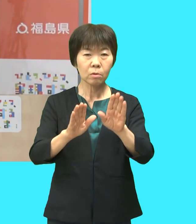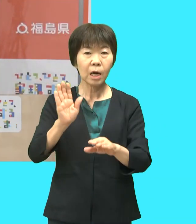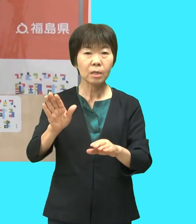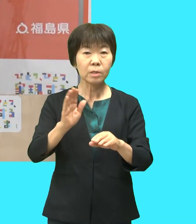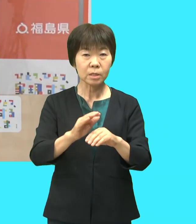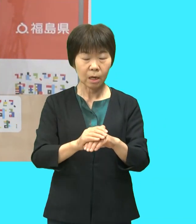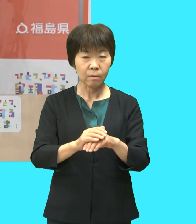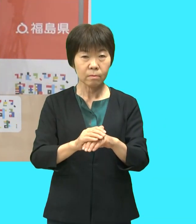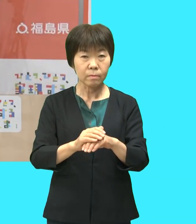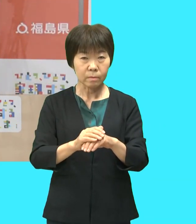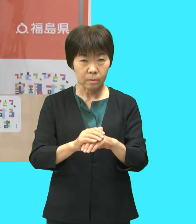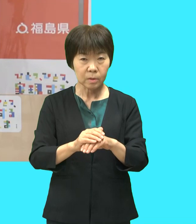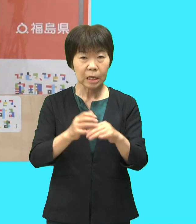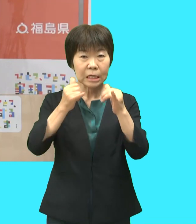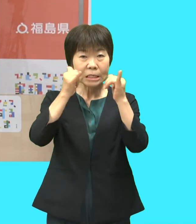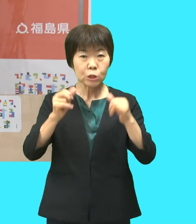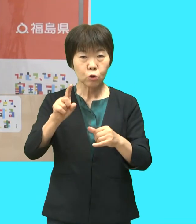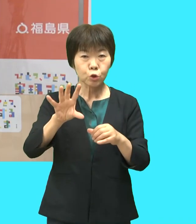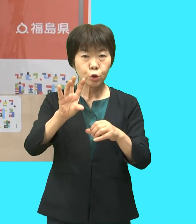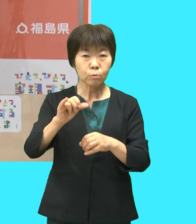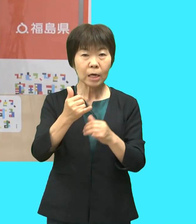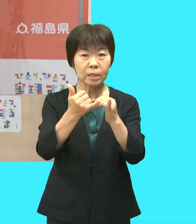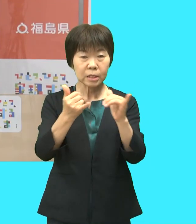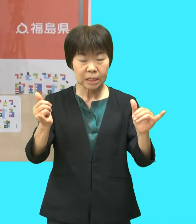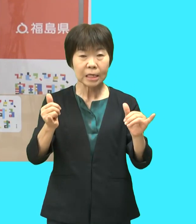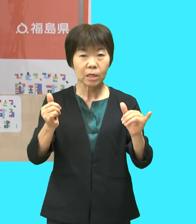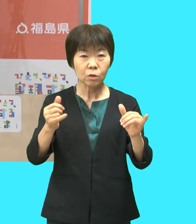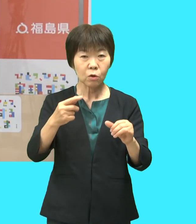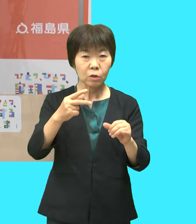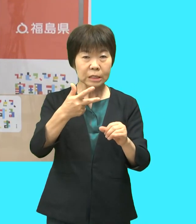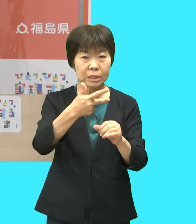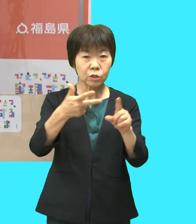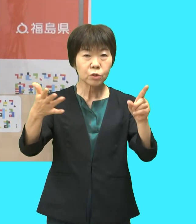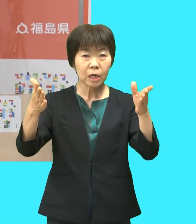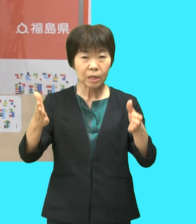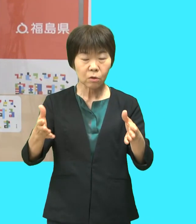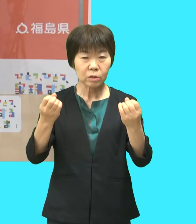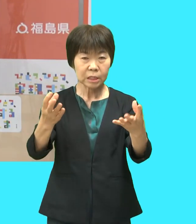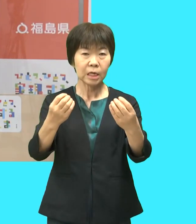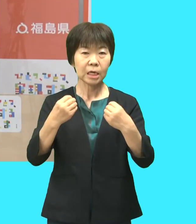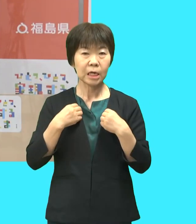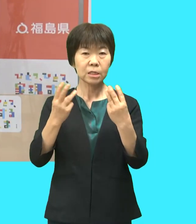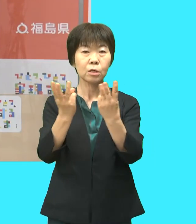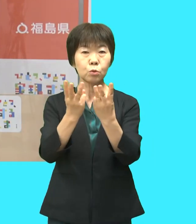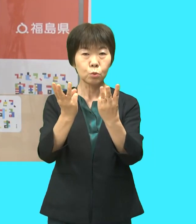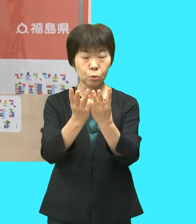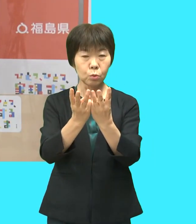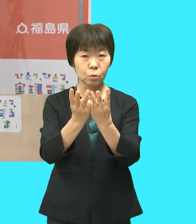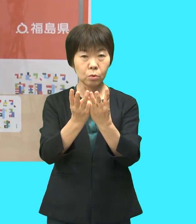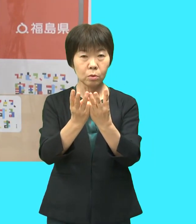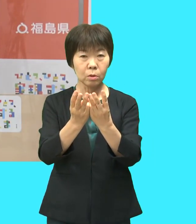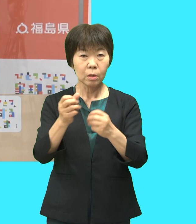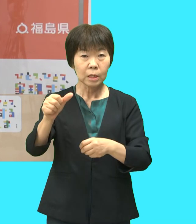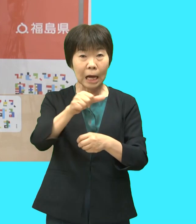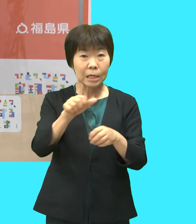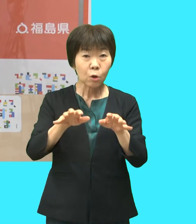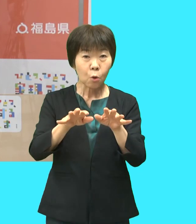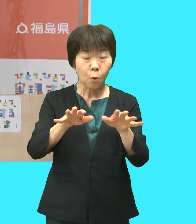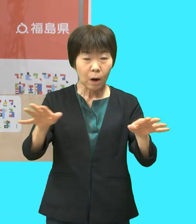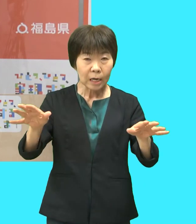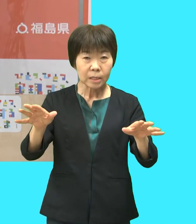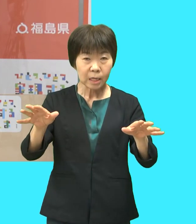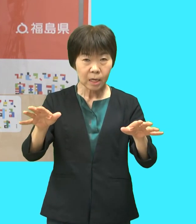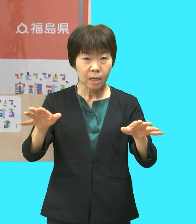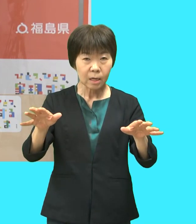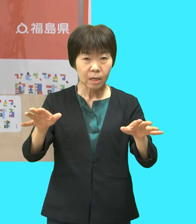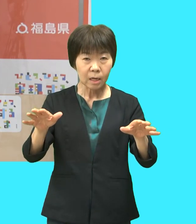これは県全体の人口10万人あたりの1週間の新規陽性者数でありますが、第5波で最も注